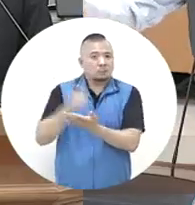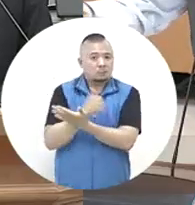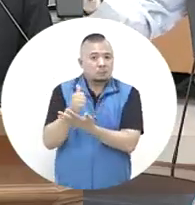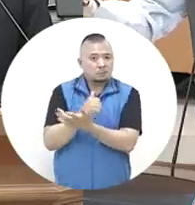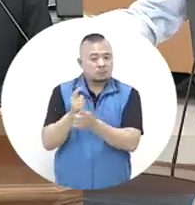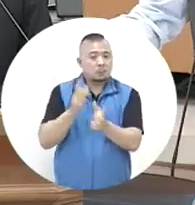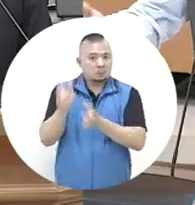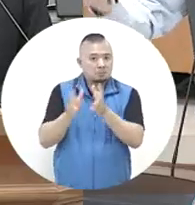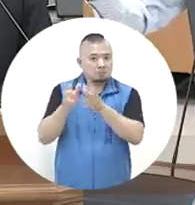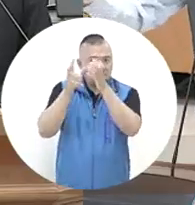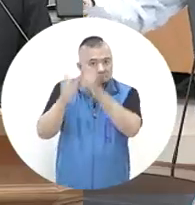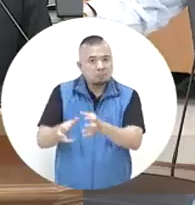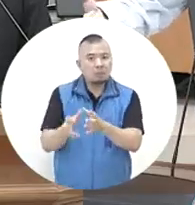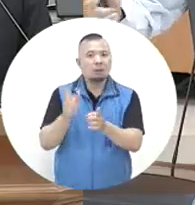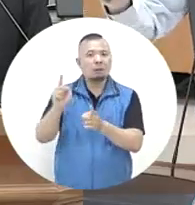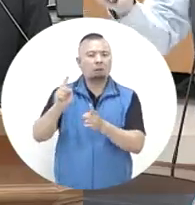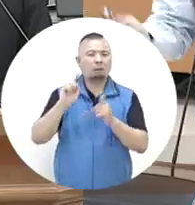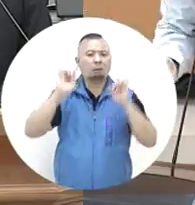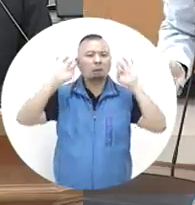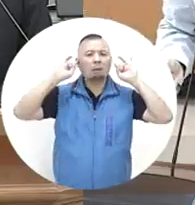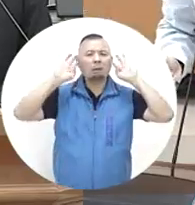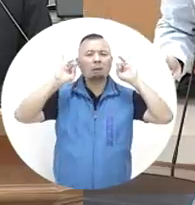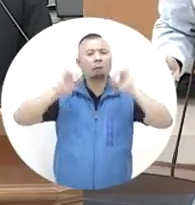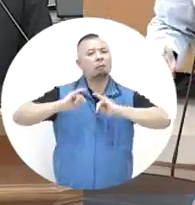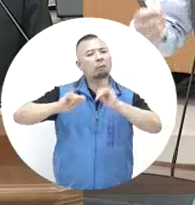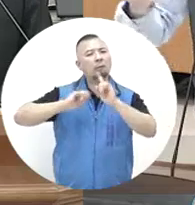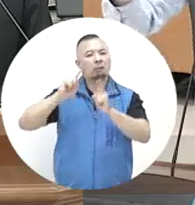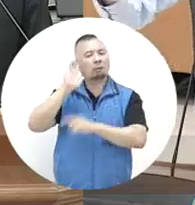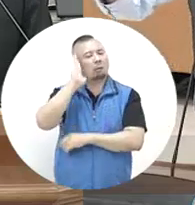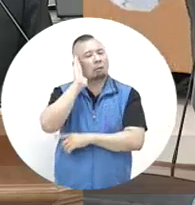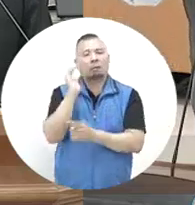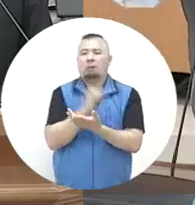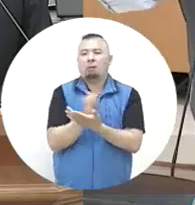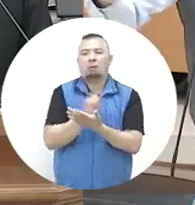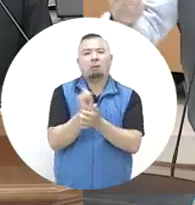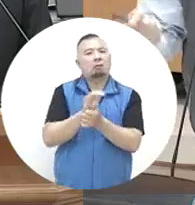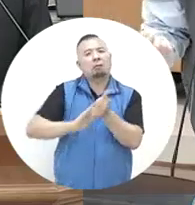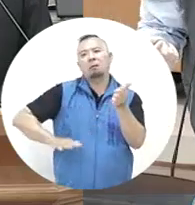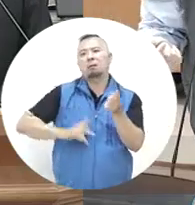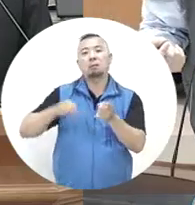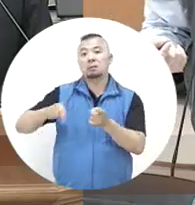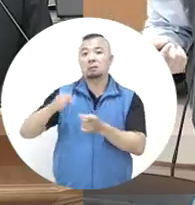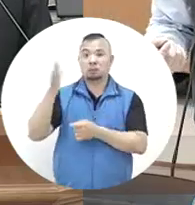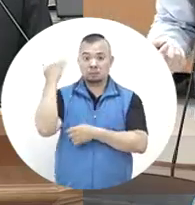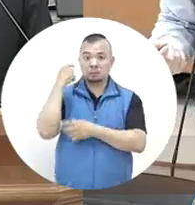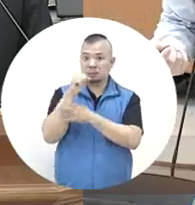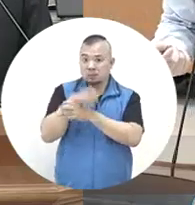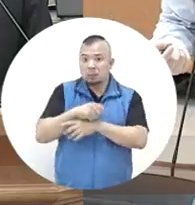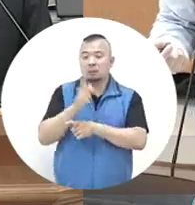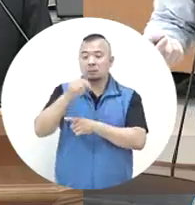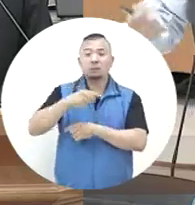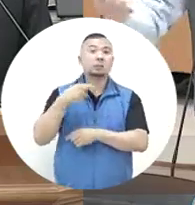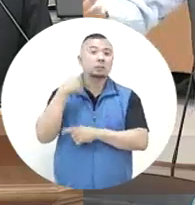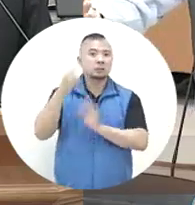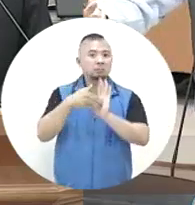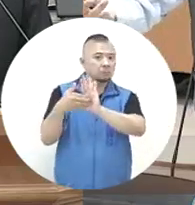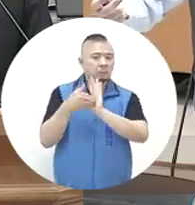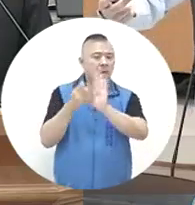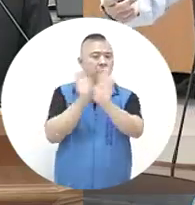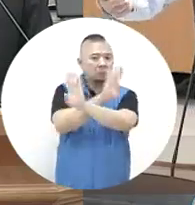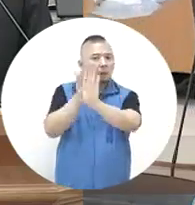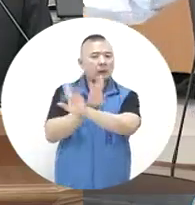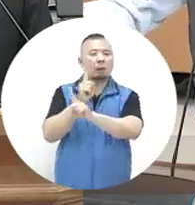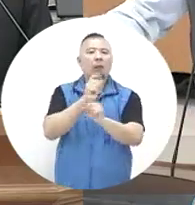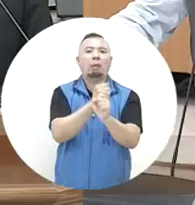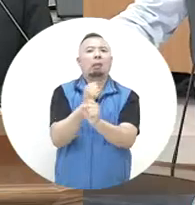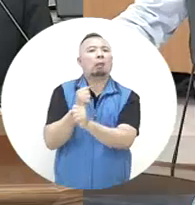做隔音窗、隔音墙哦啊，这些都没有做到。那我跟各个局处来请托哦啊，最后也